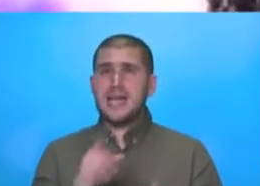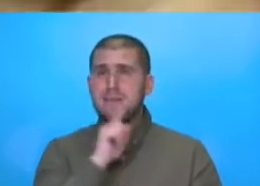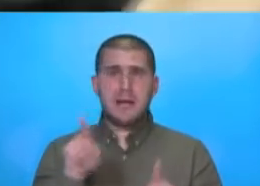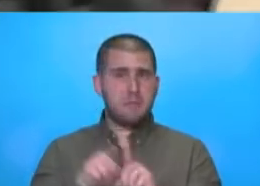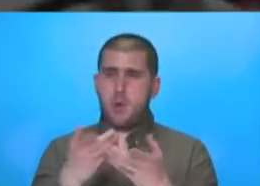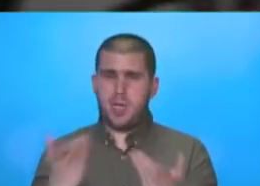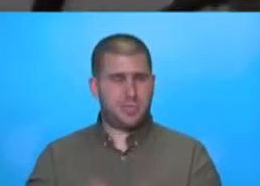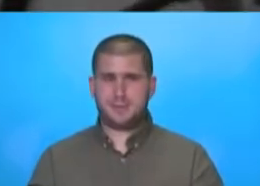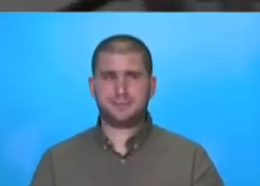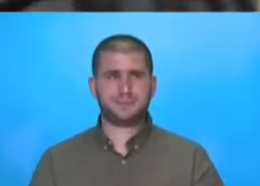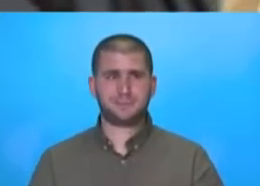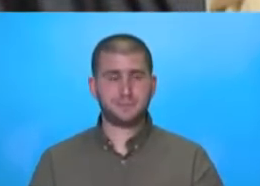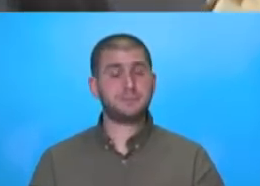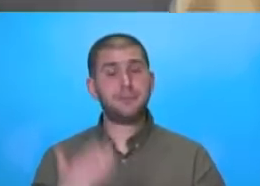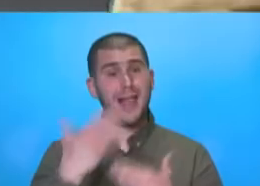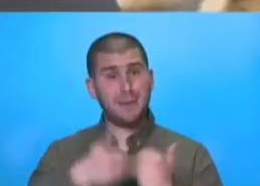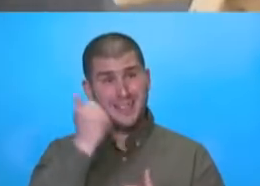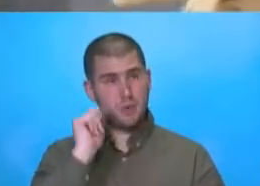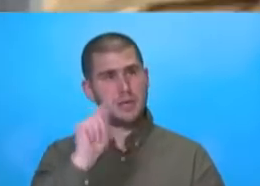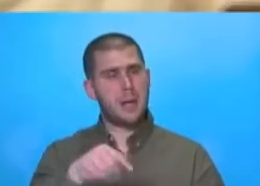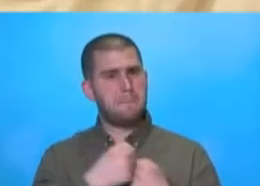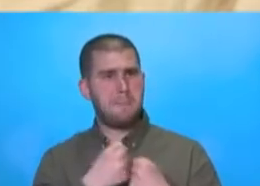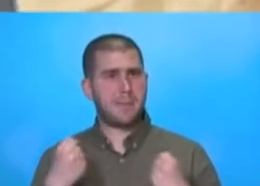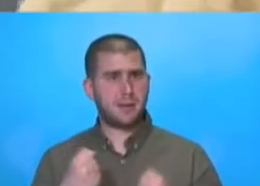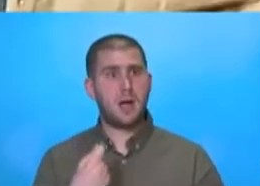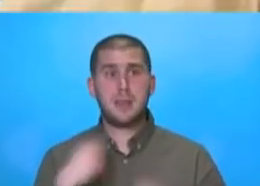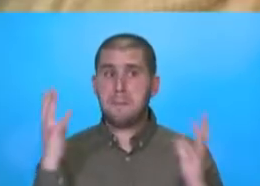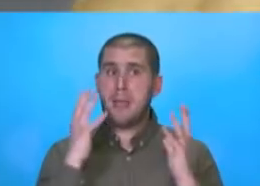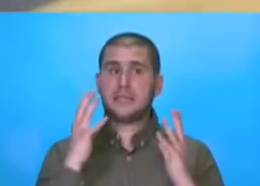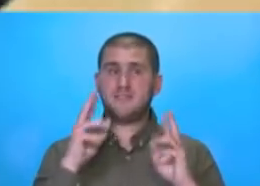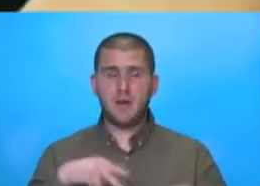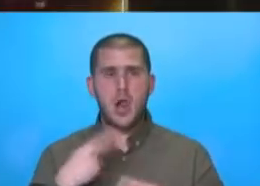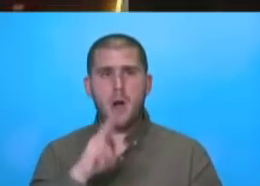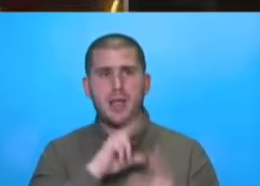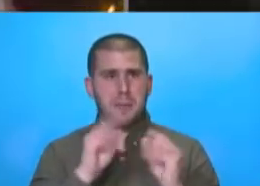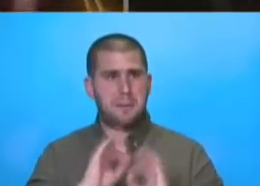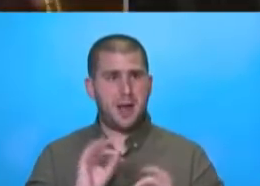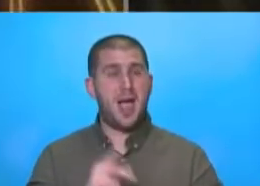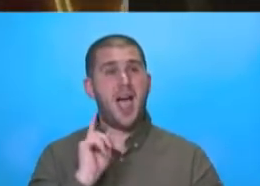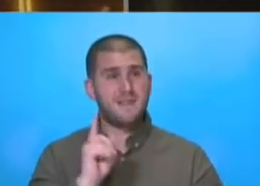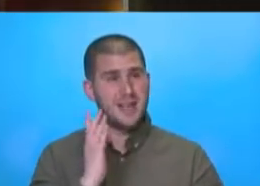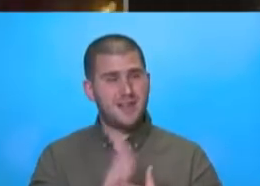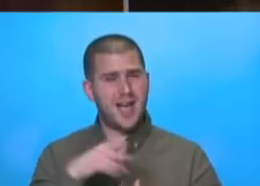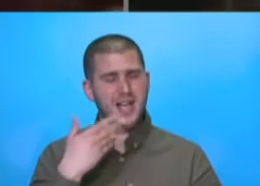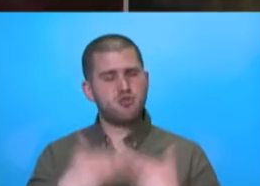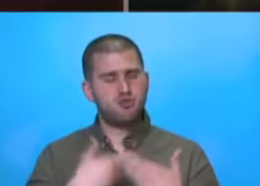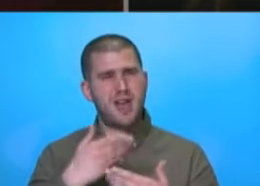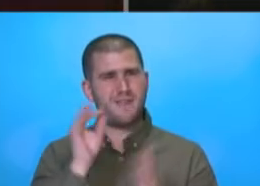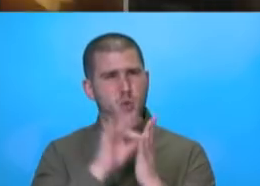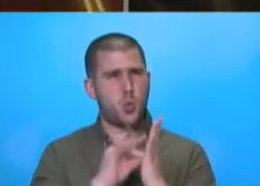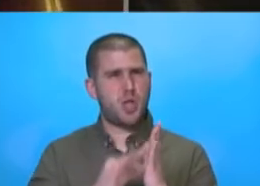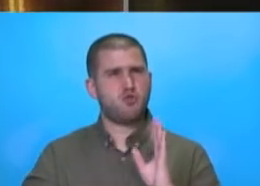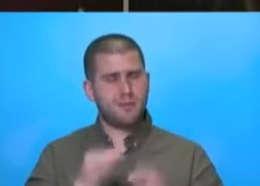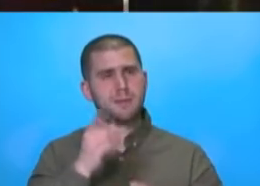כמוה. לגמר אמש היא הגיעה מתוחה. אני בלחץ מטורף ולא מסוגלת לדבר. אבל כבר אחרי שלב דירוג השופטים היא